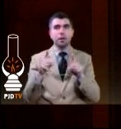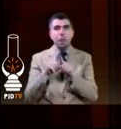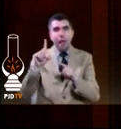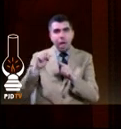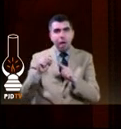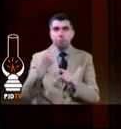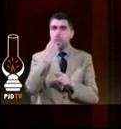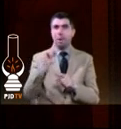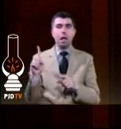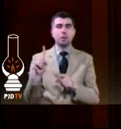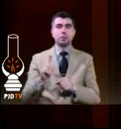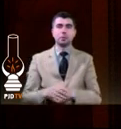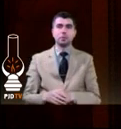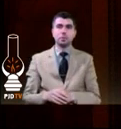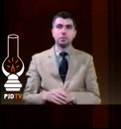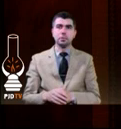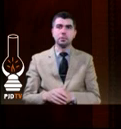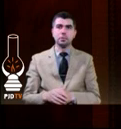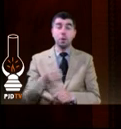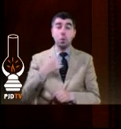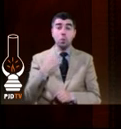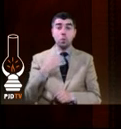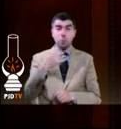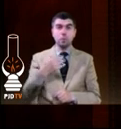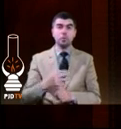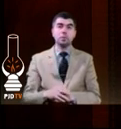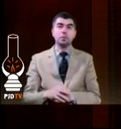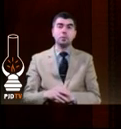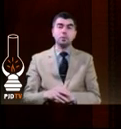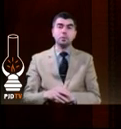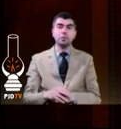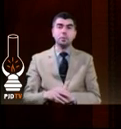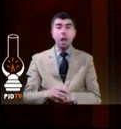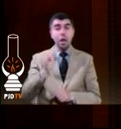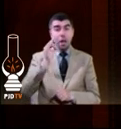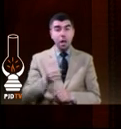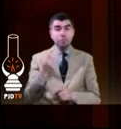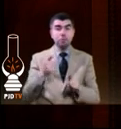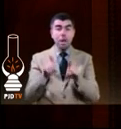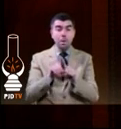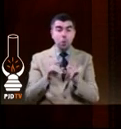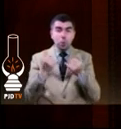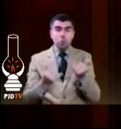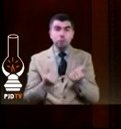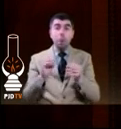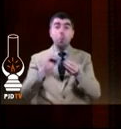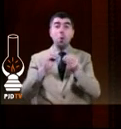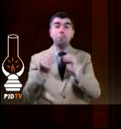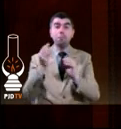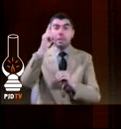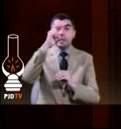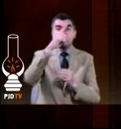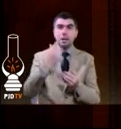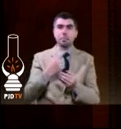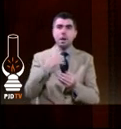لهم ما كيعرفوش. ولكن ملي كتكون امام واحد الواقع عنيد، حيت واحد